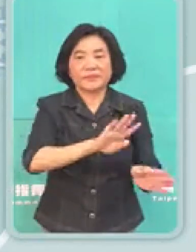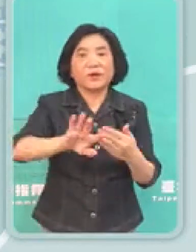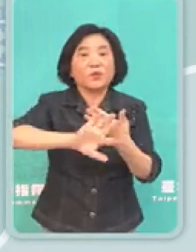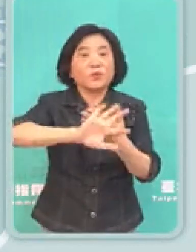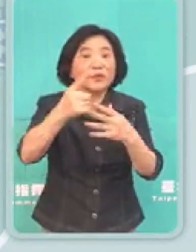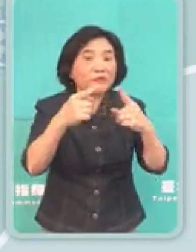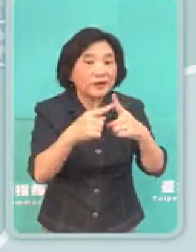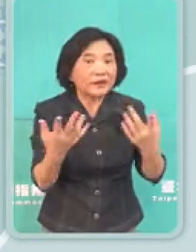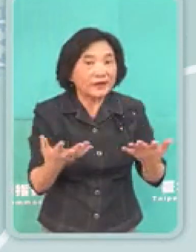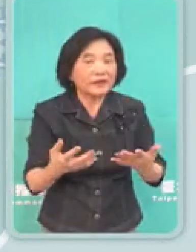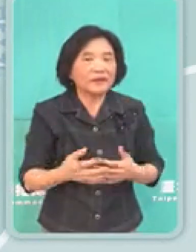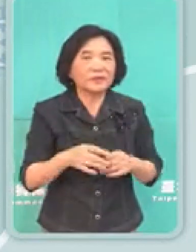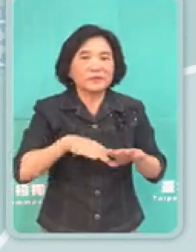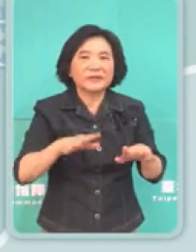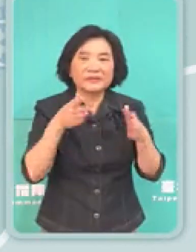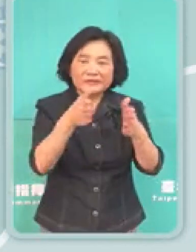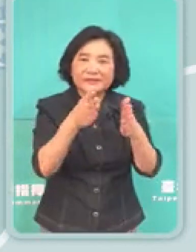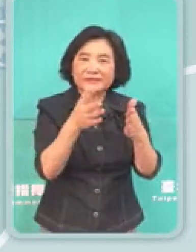这次要感谢那个